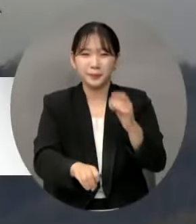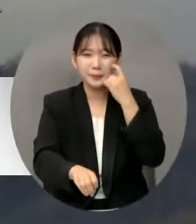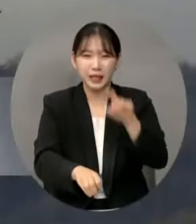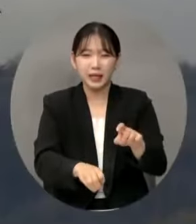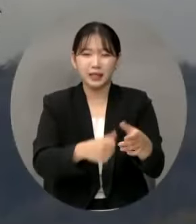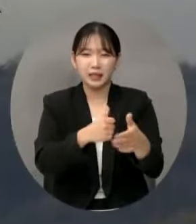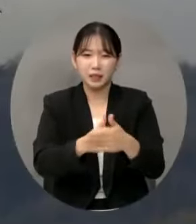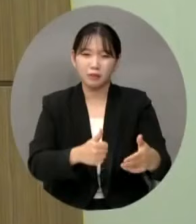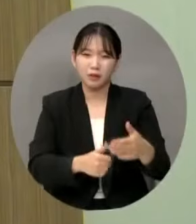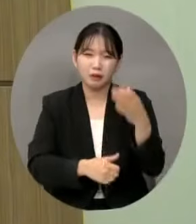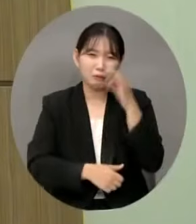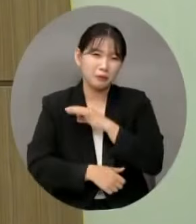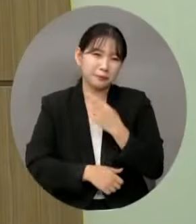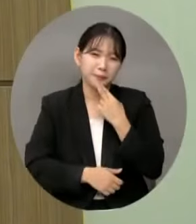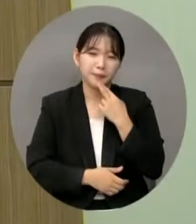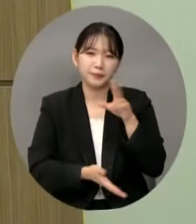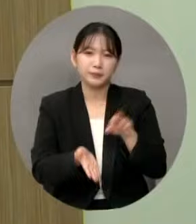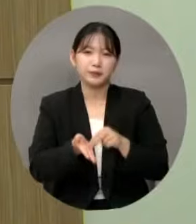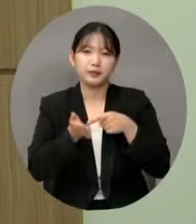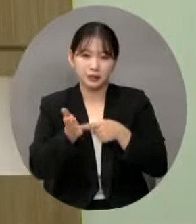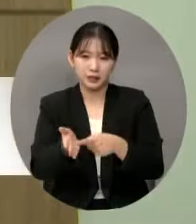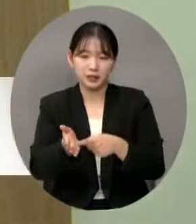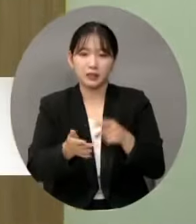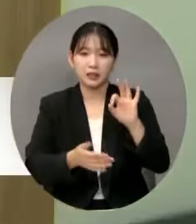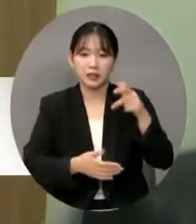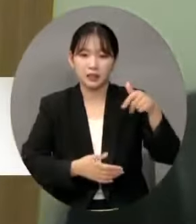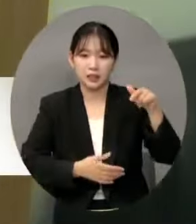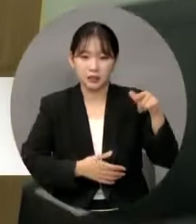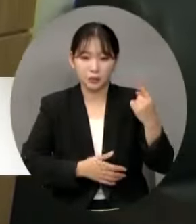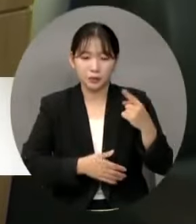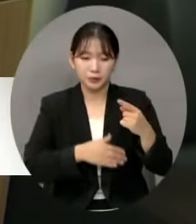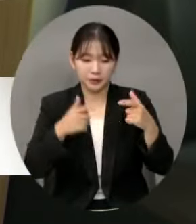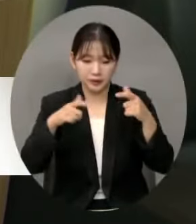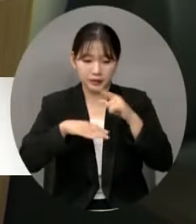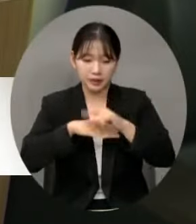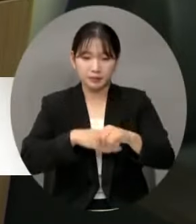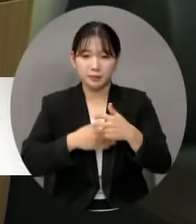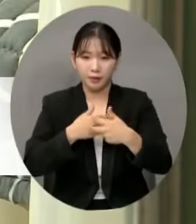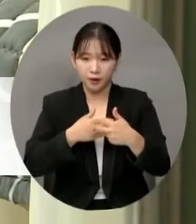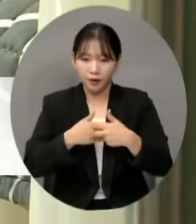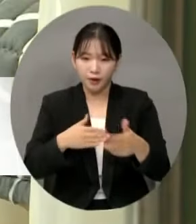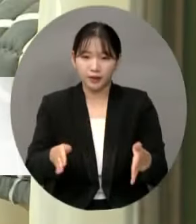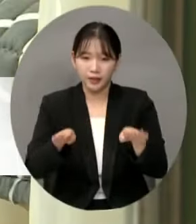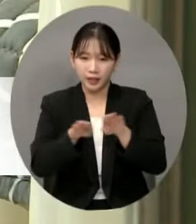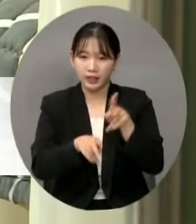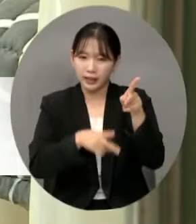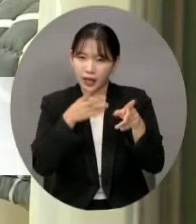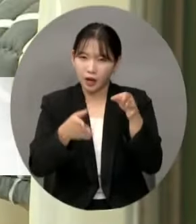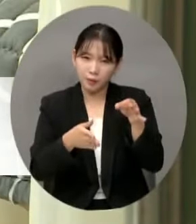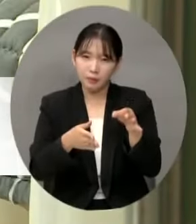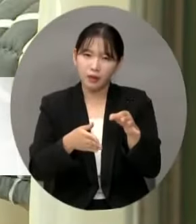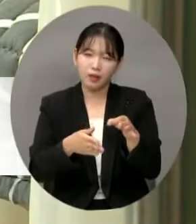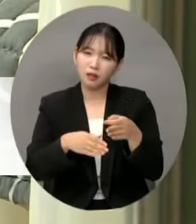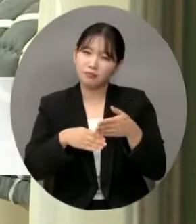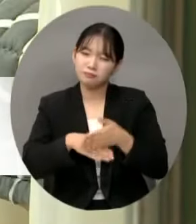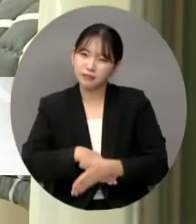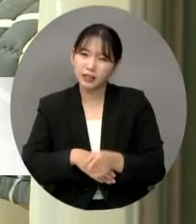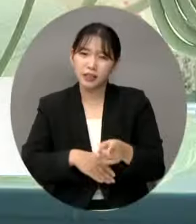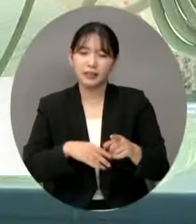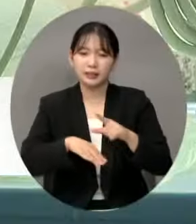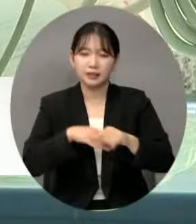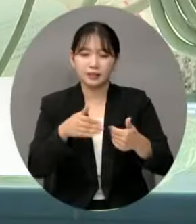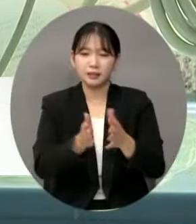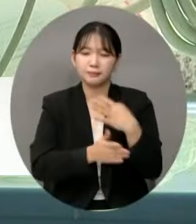떨어진다는 지적도 나왔습니다. 이계 의원은 지역 의료기관 시설 개선 사업 집행률이 저조하고 지자체 부담을 높이고